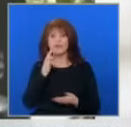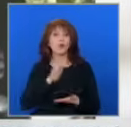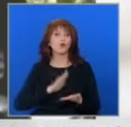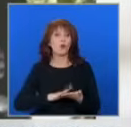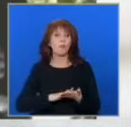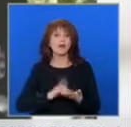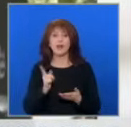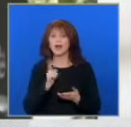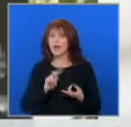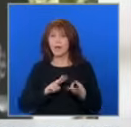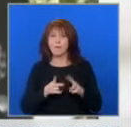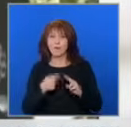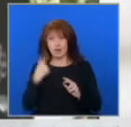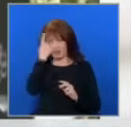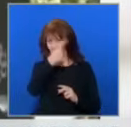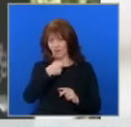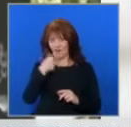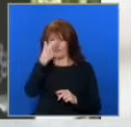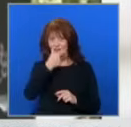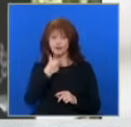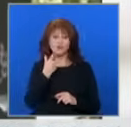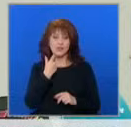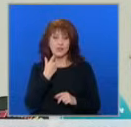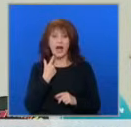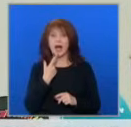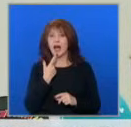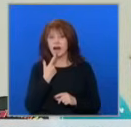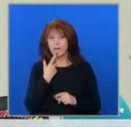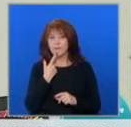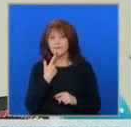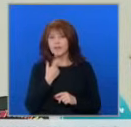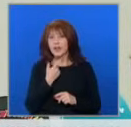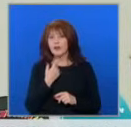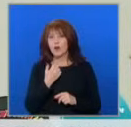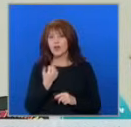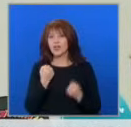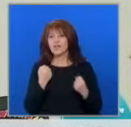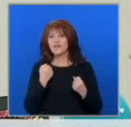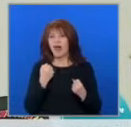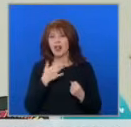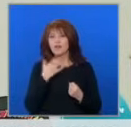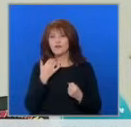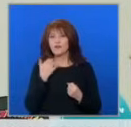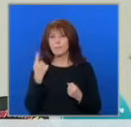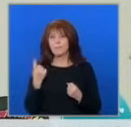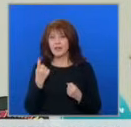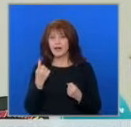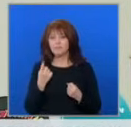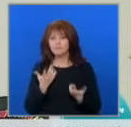променил външността си. В интерес на истината, заради това, че е живял дълго време в чужбина, е изградил една мрежа